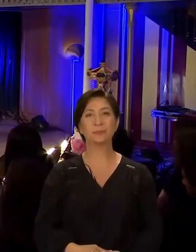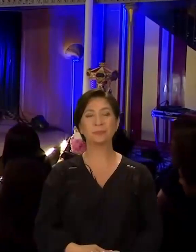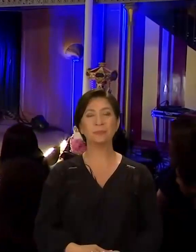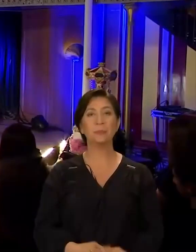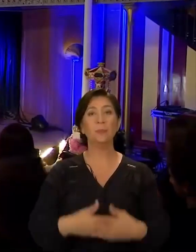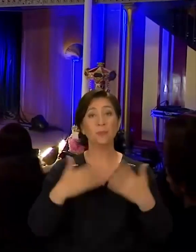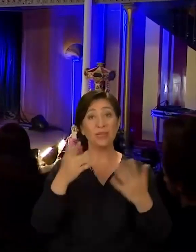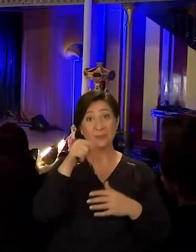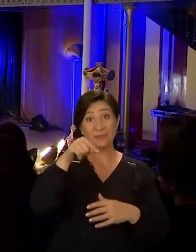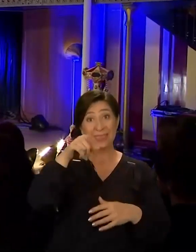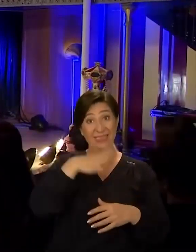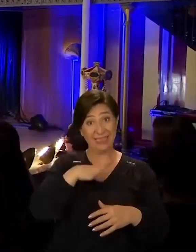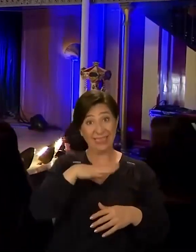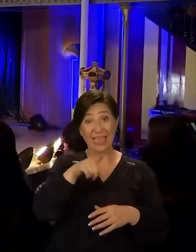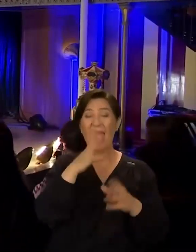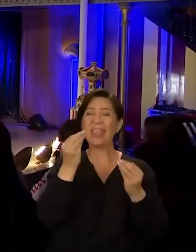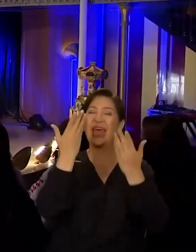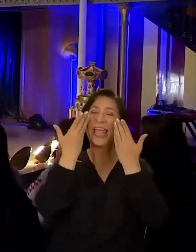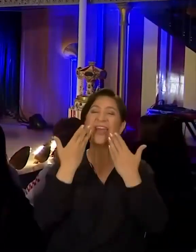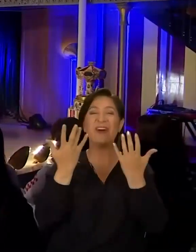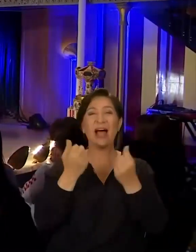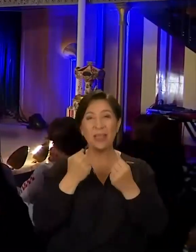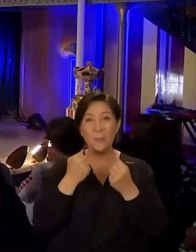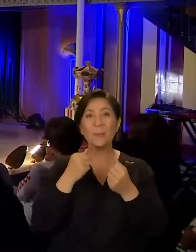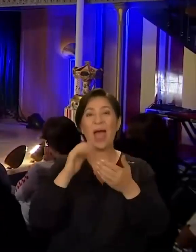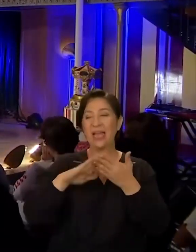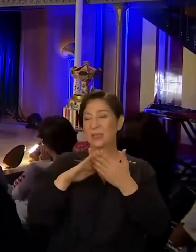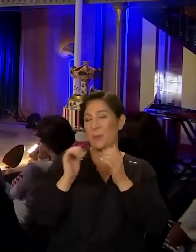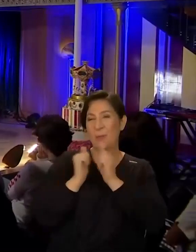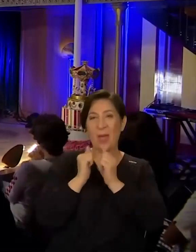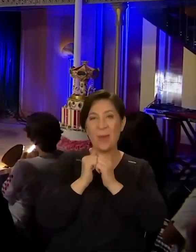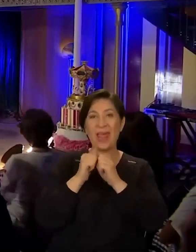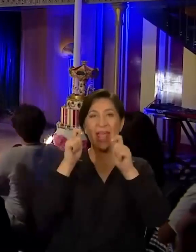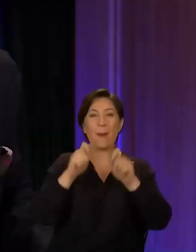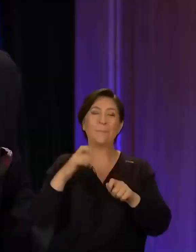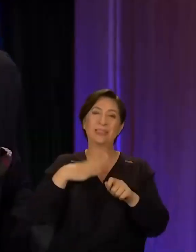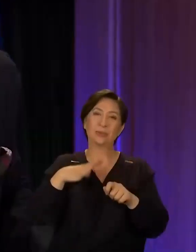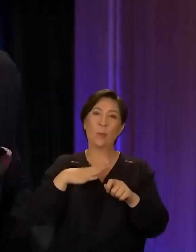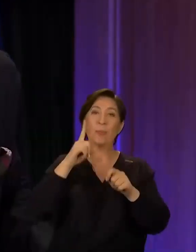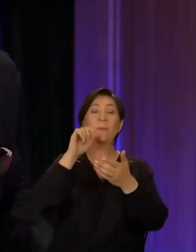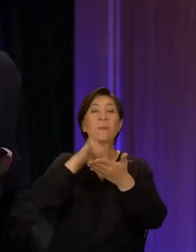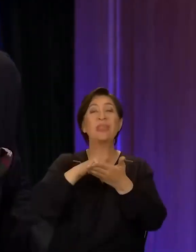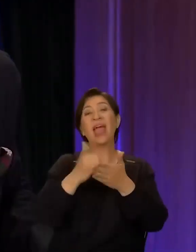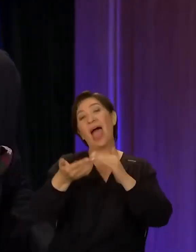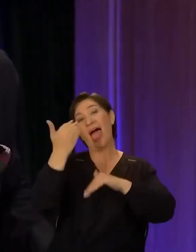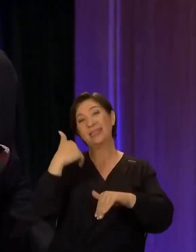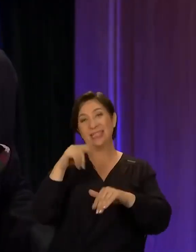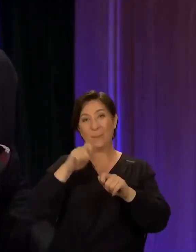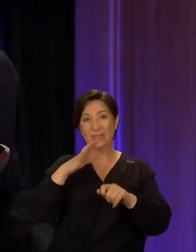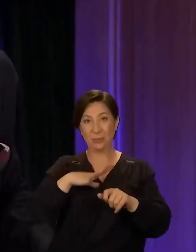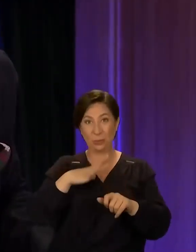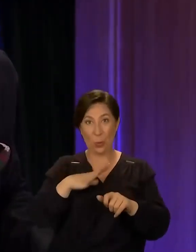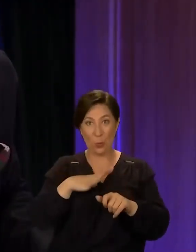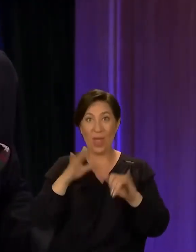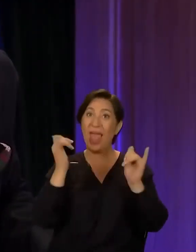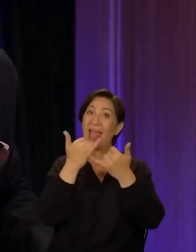Şimdi eğer siz de arzu ederseniz en keyif aldığım arkadaşlarımla beraber yapmak istiyorum. Bir medya arkası yapalım istiyorum.